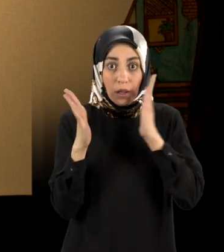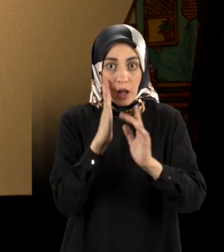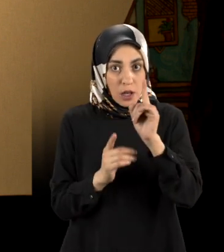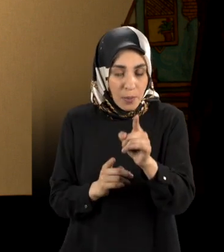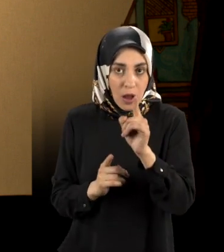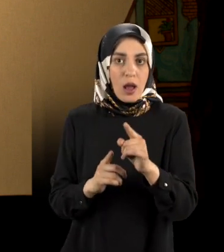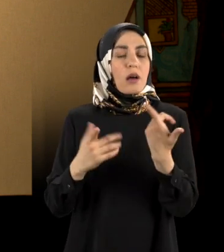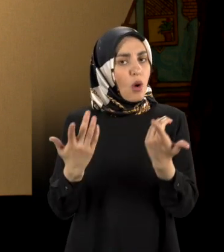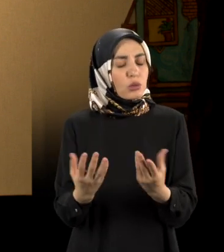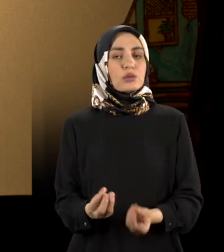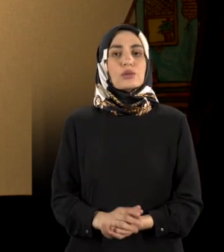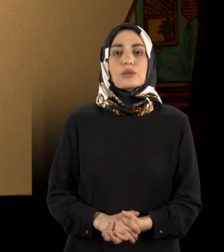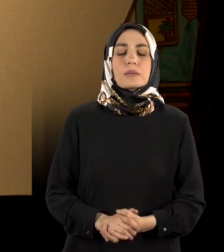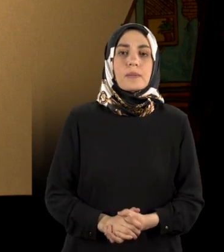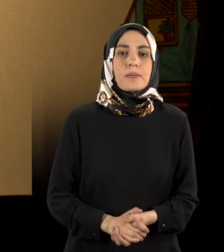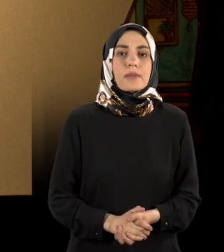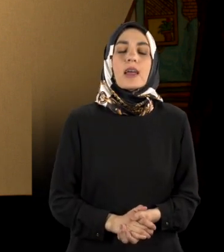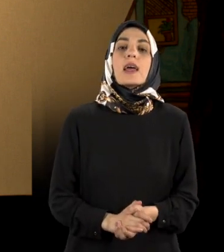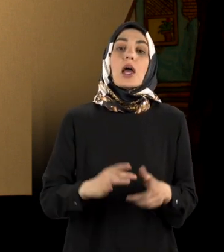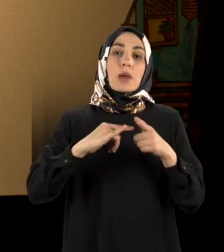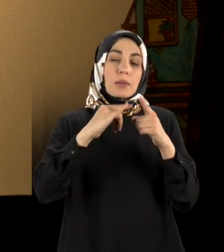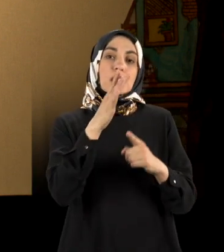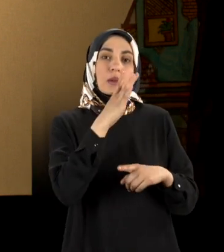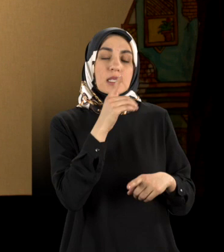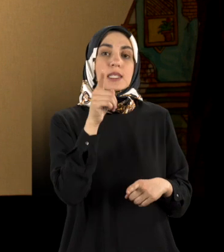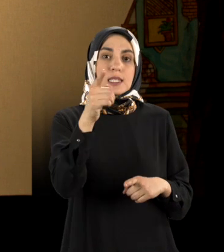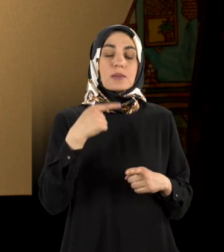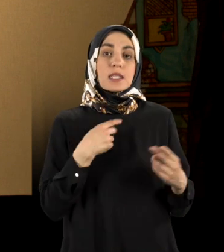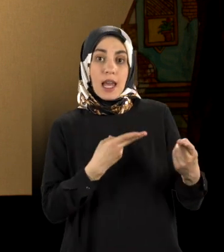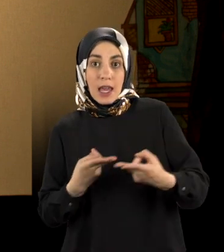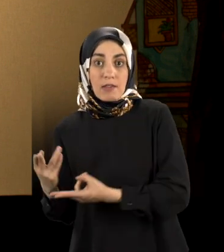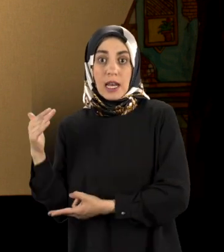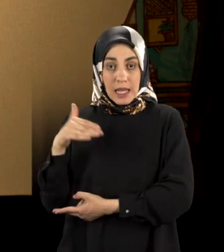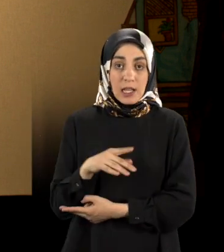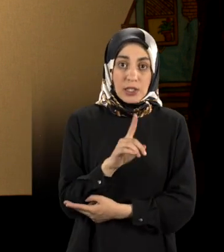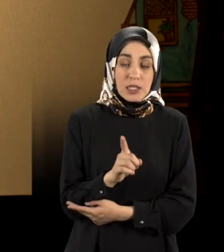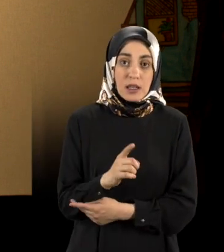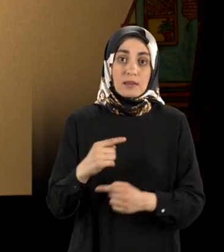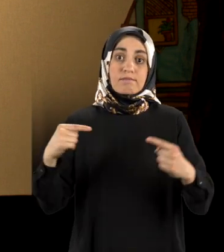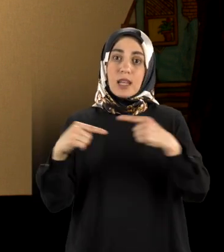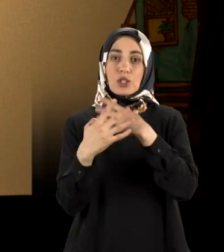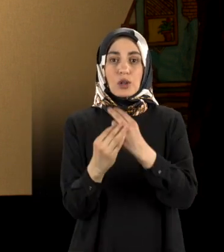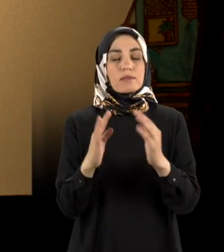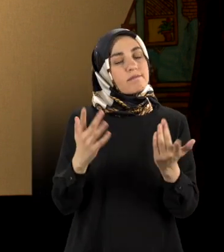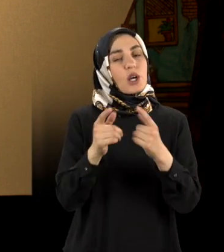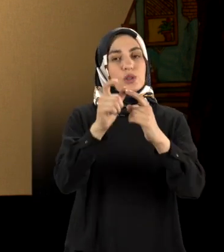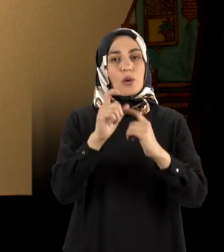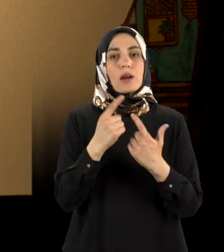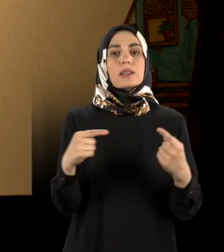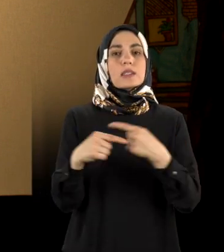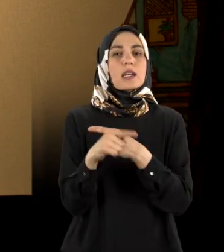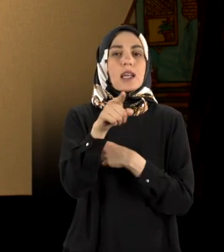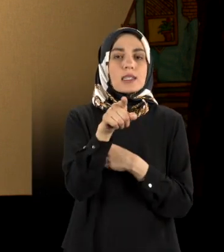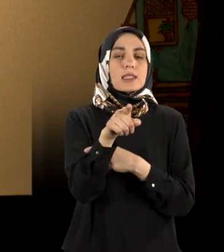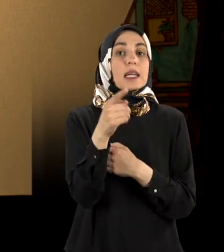olur mu ya bacaklarıma bal gibi olur peki bilmeceyi bilirsem Siz bize iftara geleceksiniz ters oldu ama